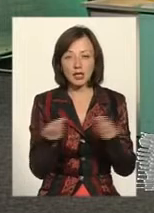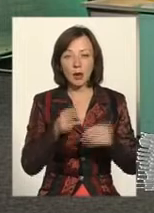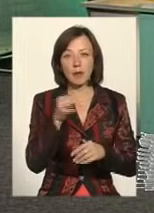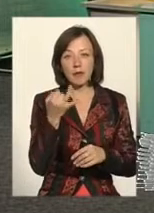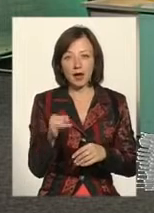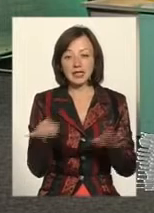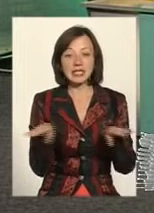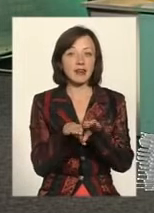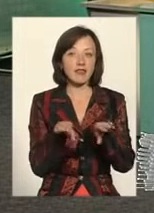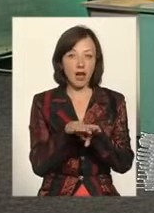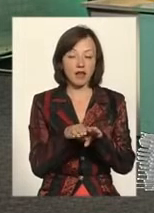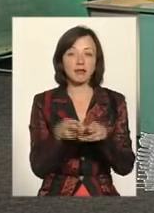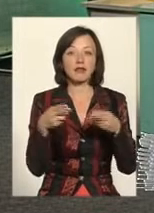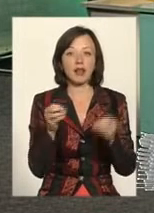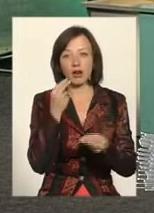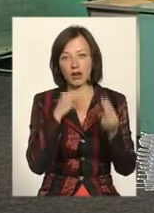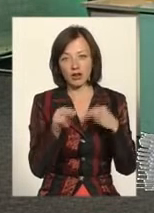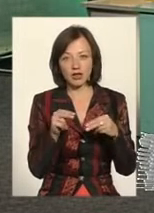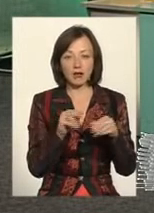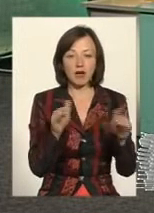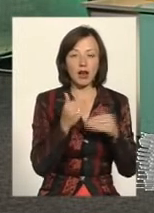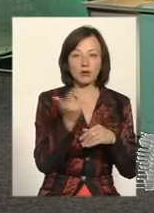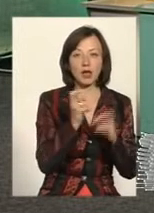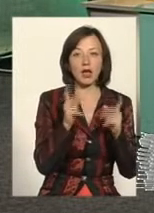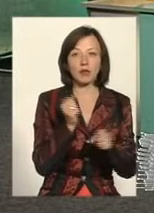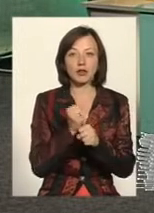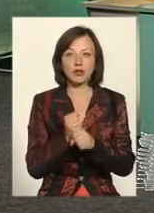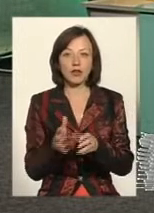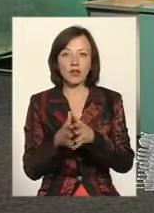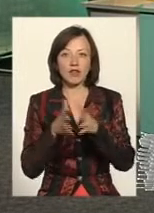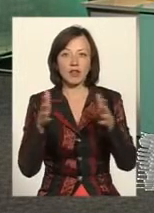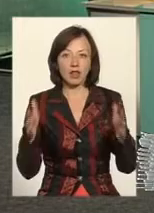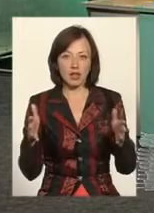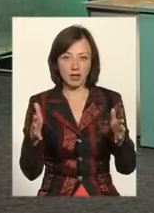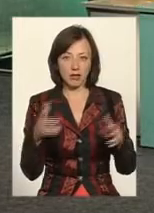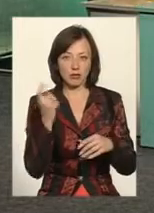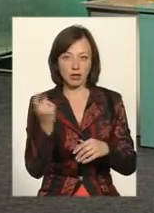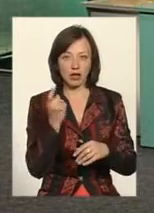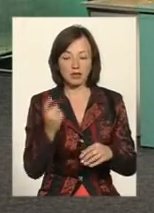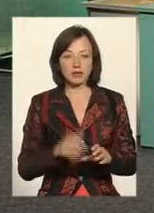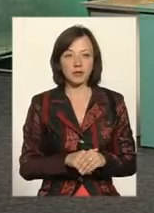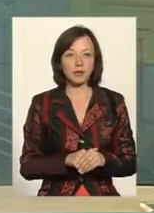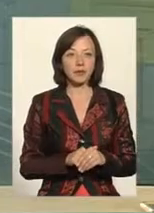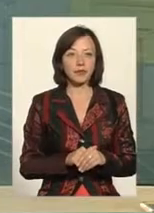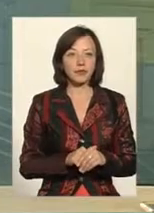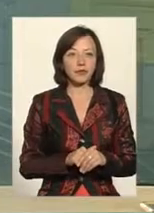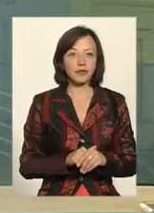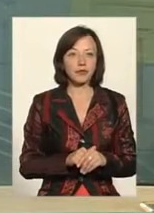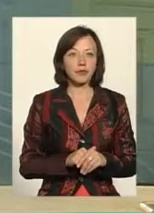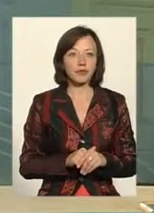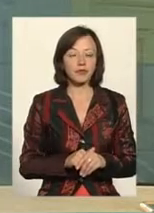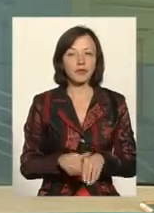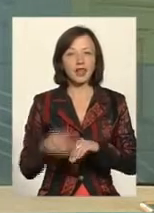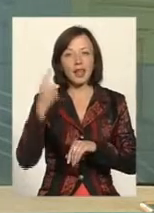паїв зрівняєте, і ви зрозумієте, де малі господарства, як працюють олігархічні структури. Дякую. Я думаю, що